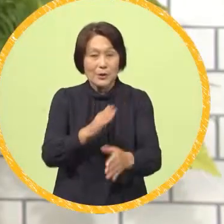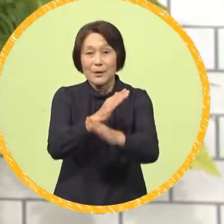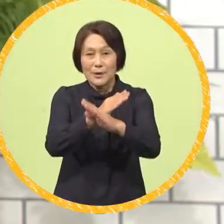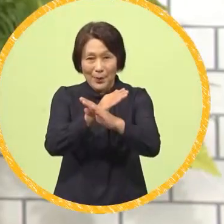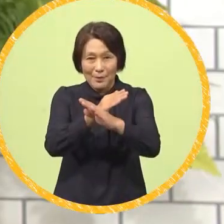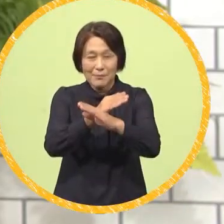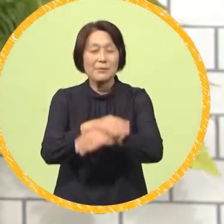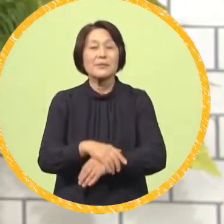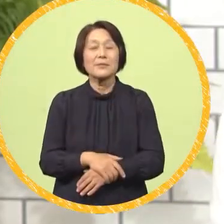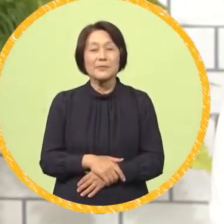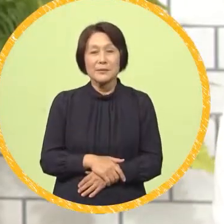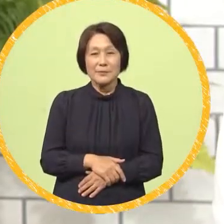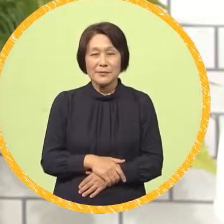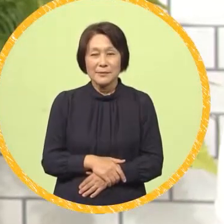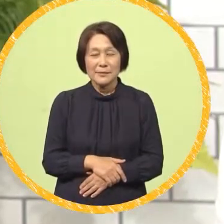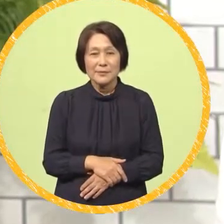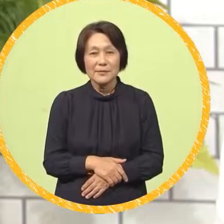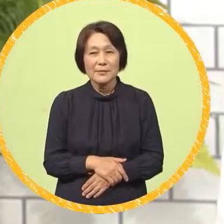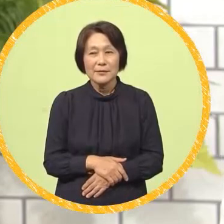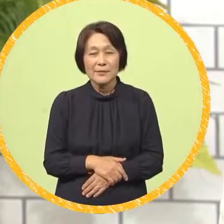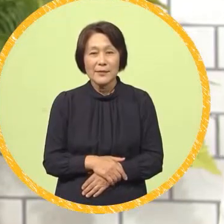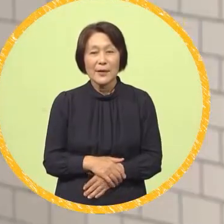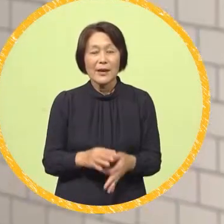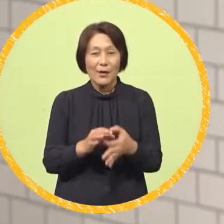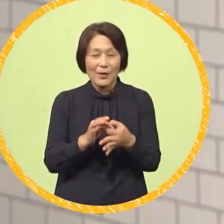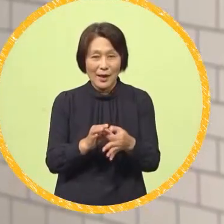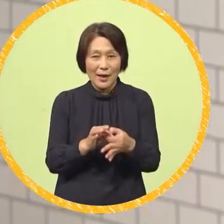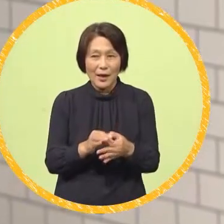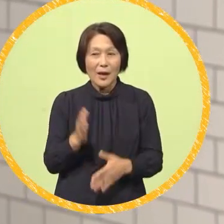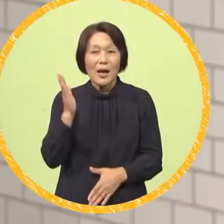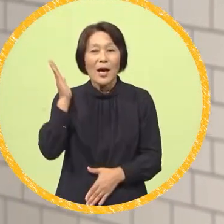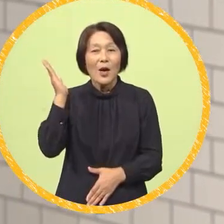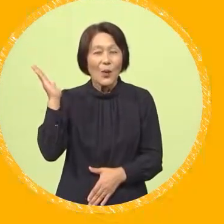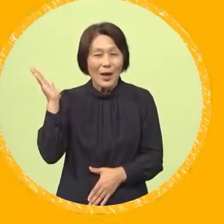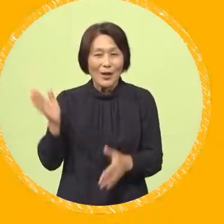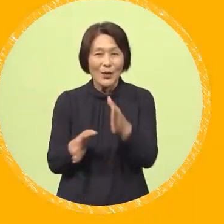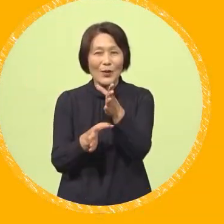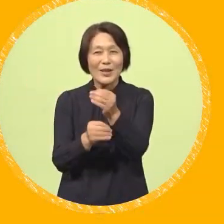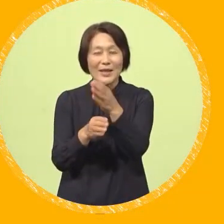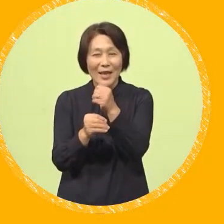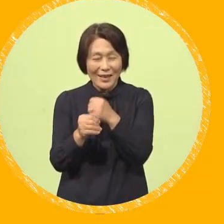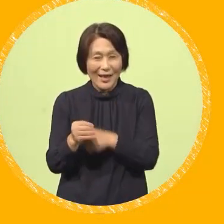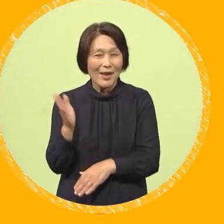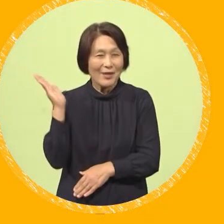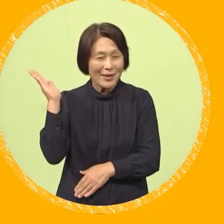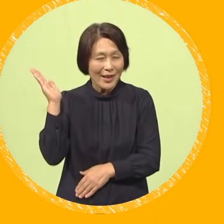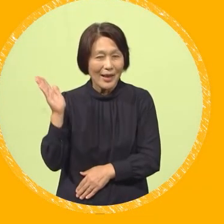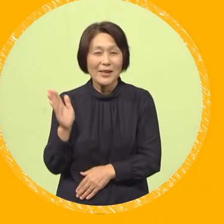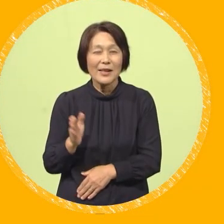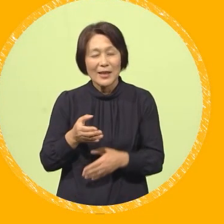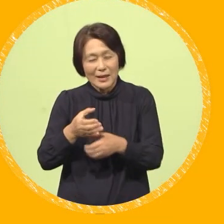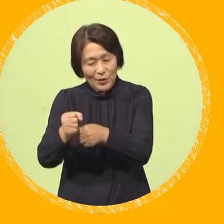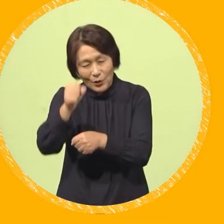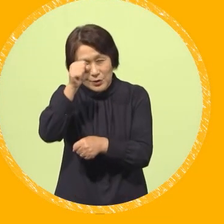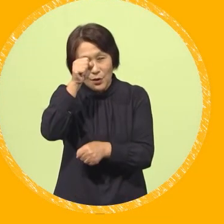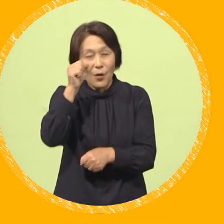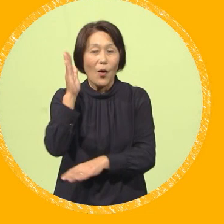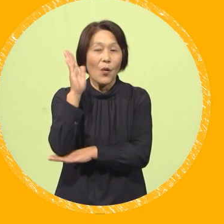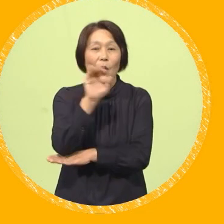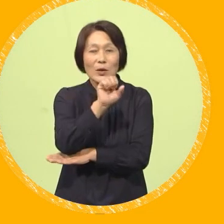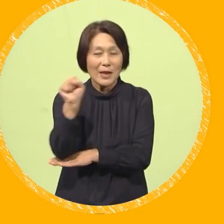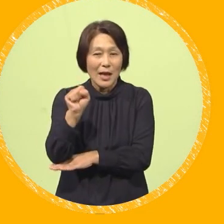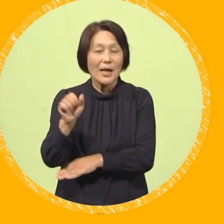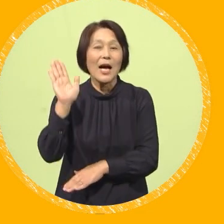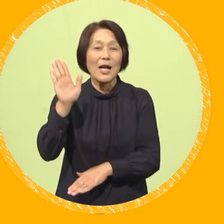うん、していかないといけないですね、 うん、はい。ということでご覧の日程でダルクの方々による依存症講座が行われます